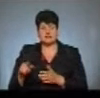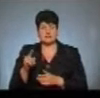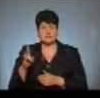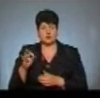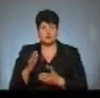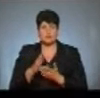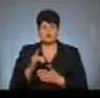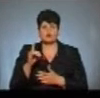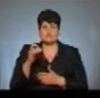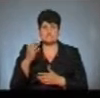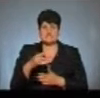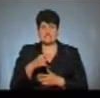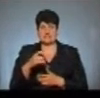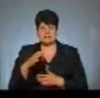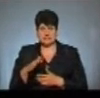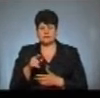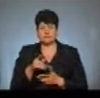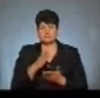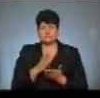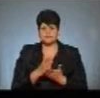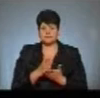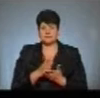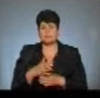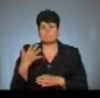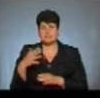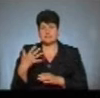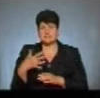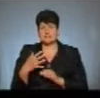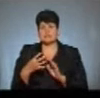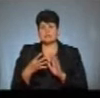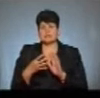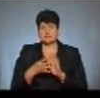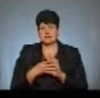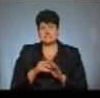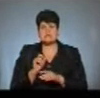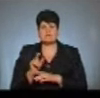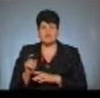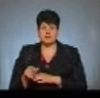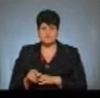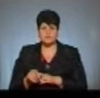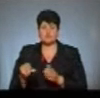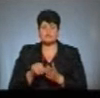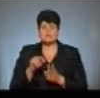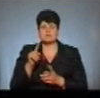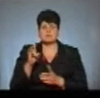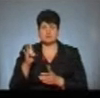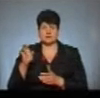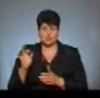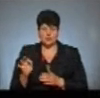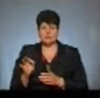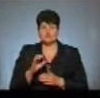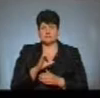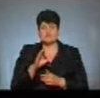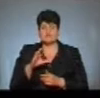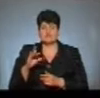мають 150 хвилин. Вона складається із 59 завдань. Учасниця ЗНО Соломія Святило,